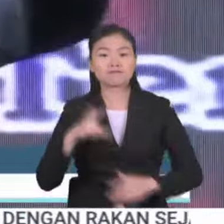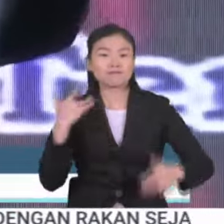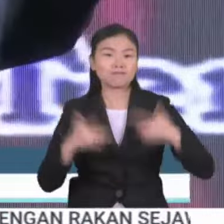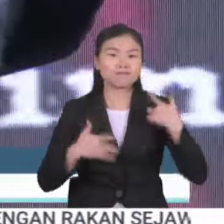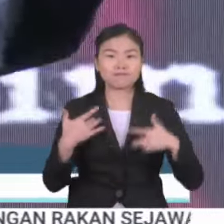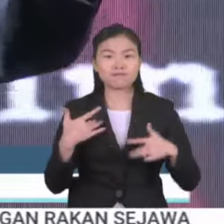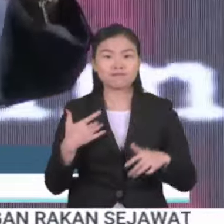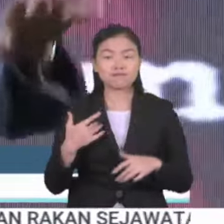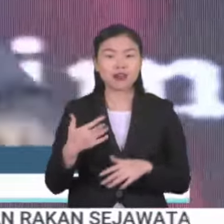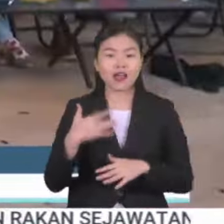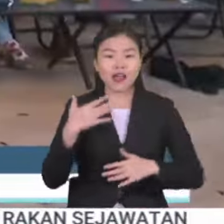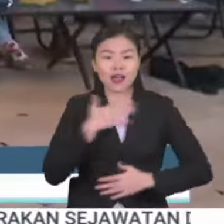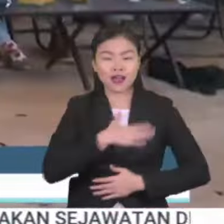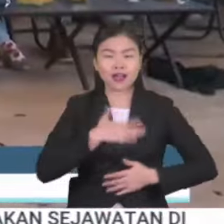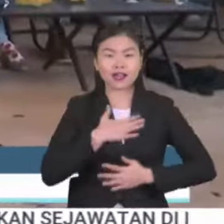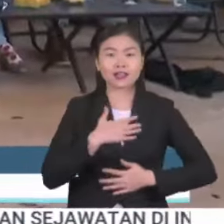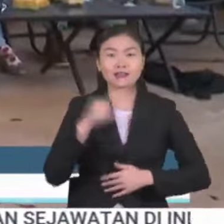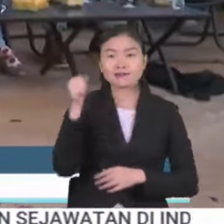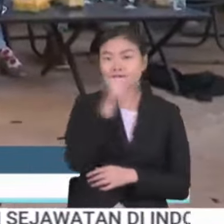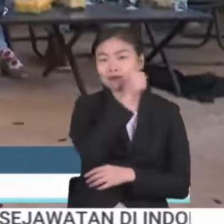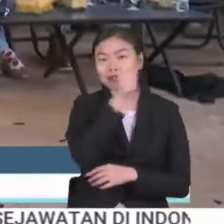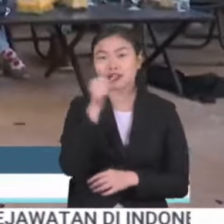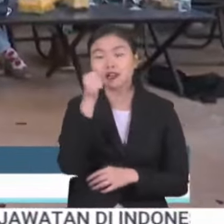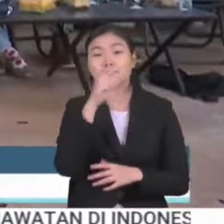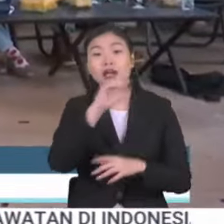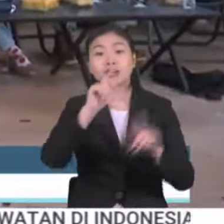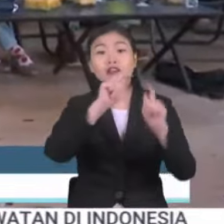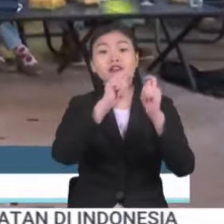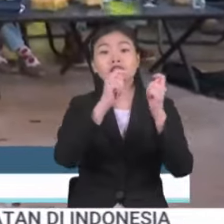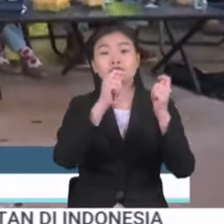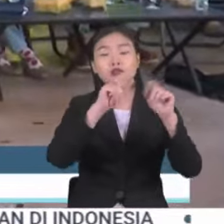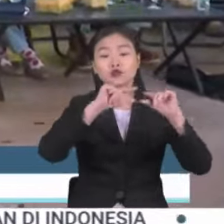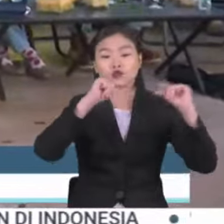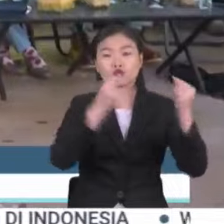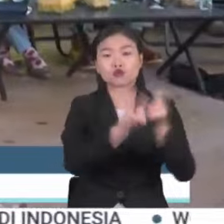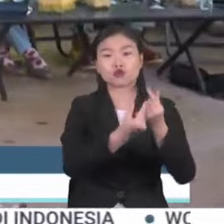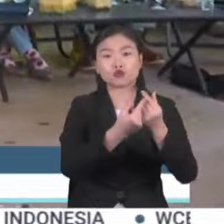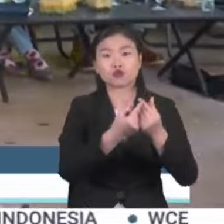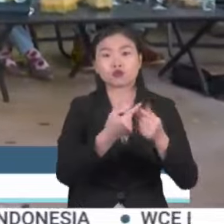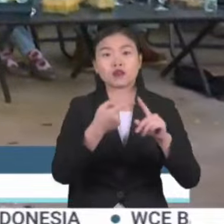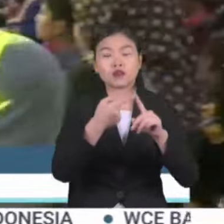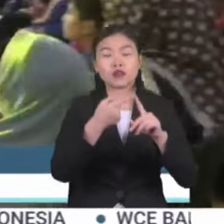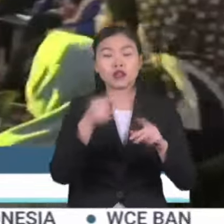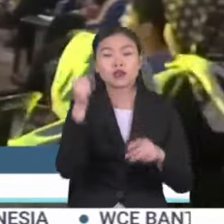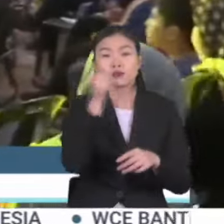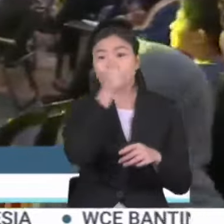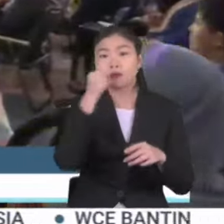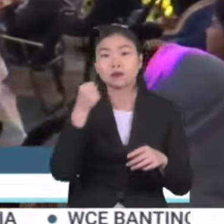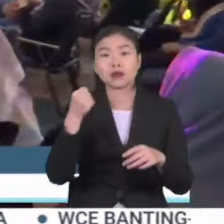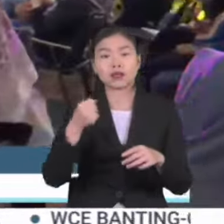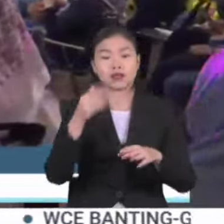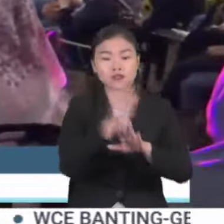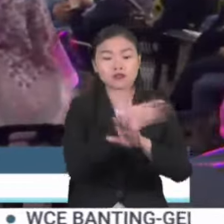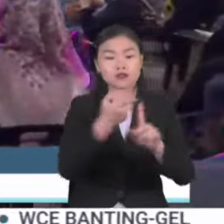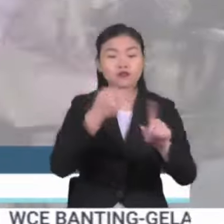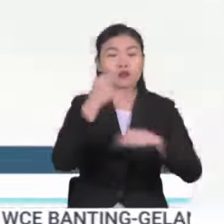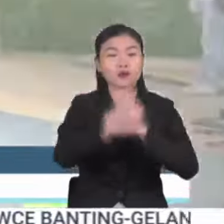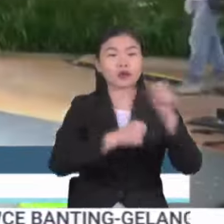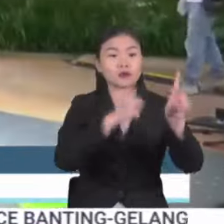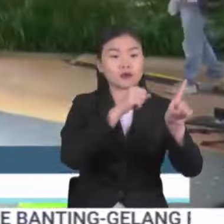Bagio, Ani Mayuni, Syazwan Syamsi serta kumpulan tempatan yang mendendangkan lagu-lagu dari tahun 1993.